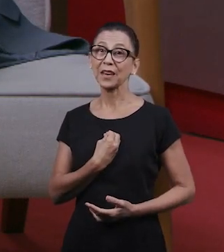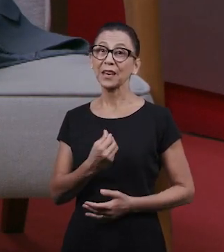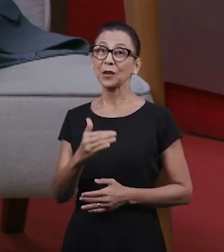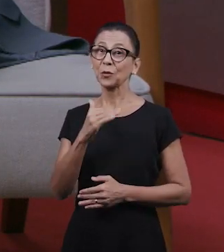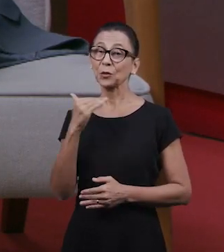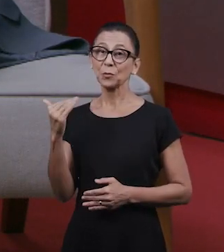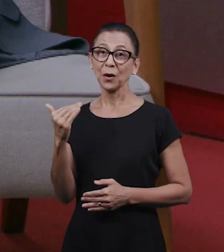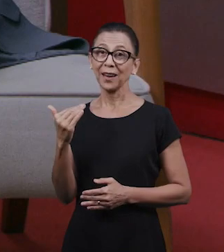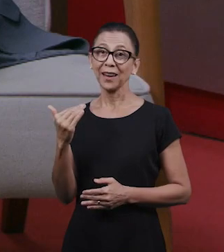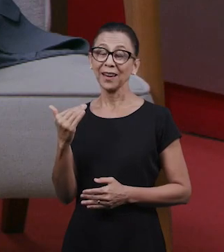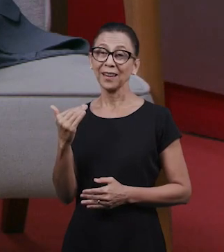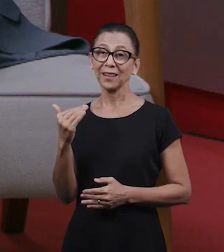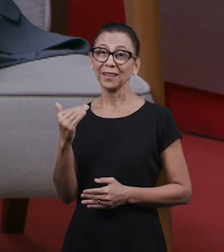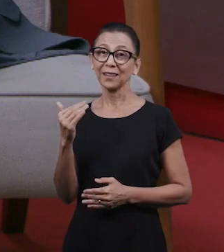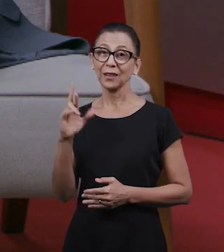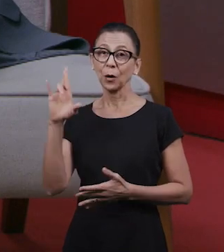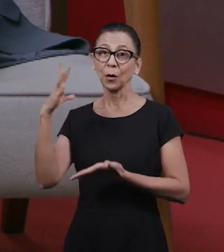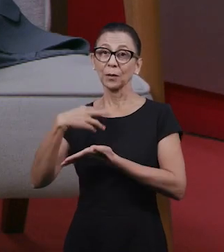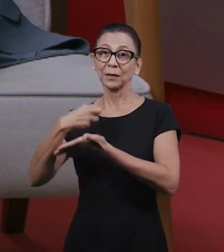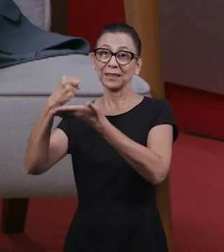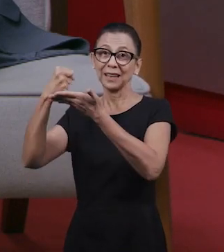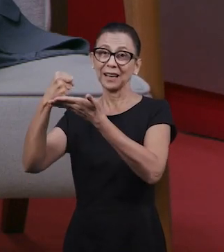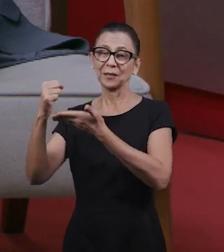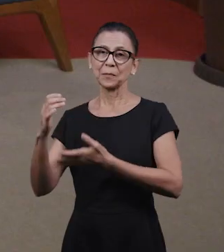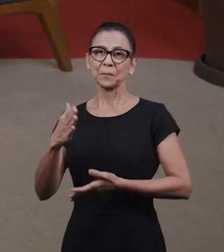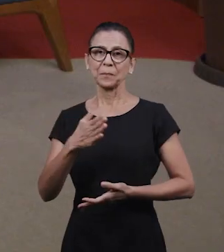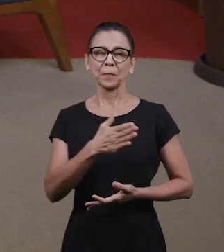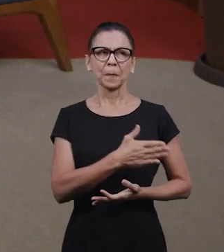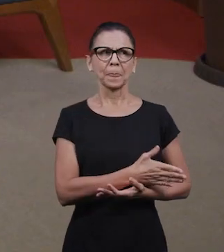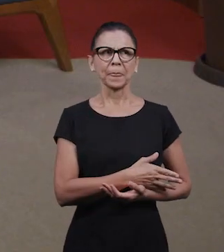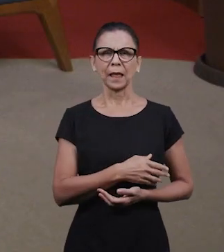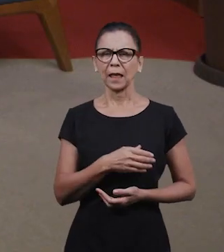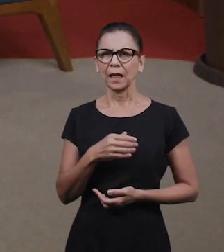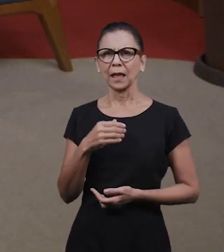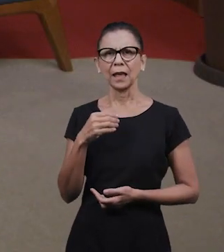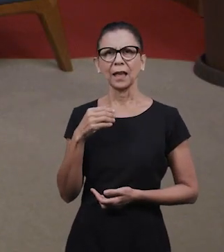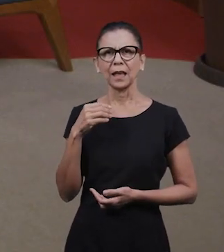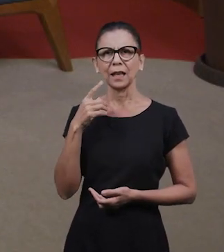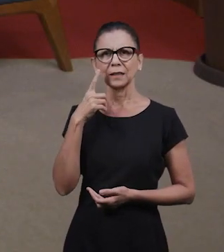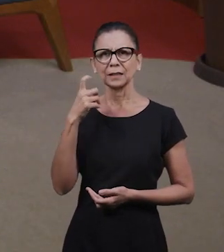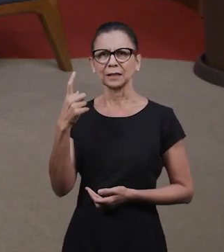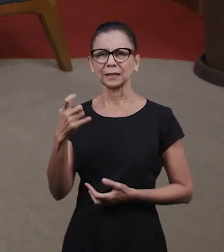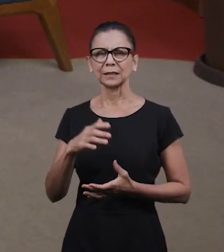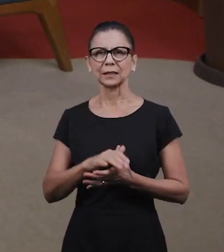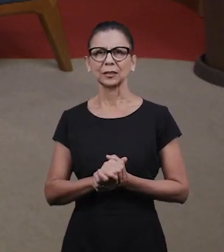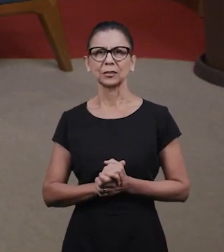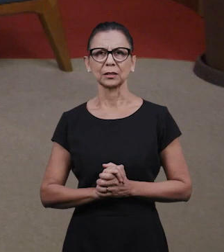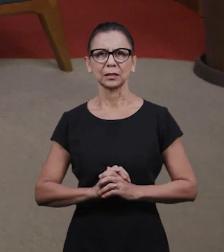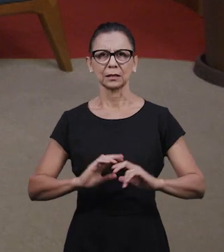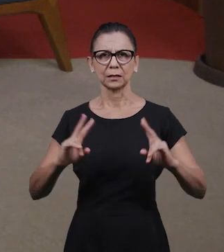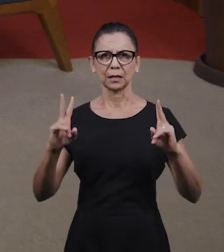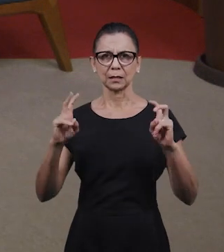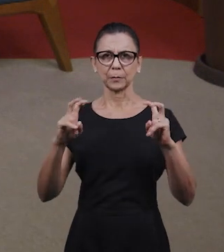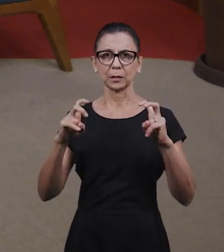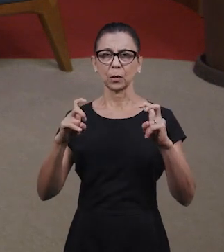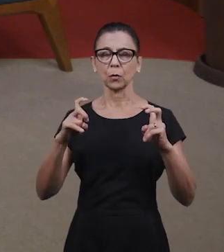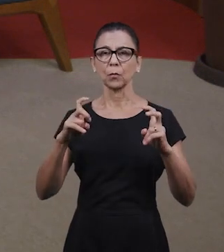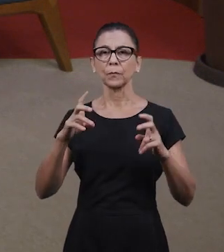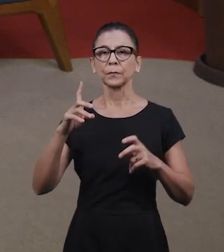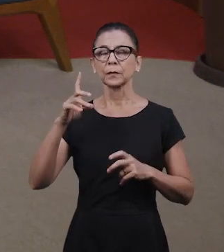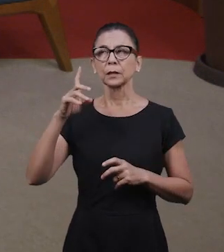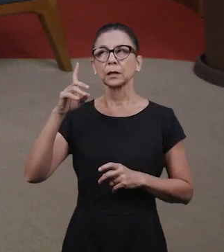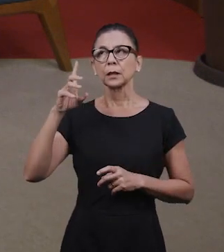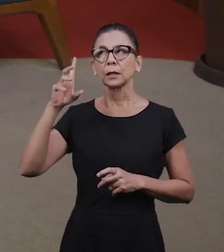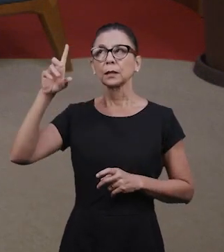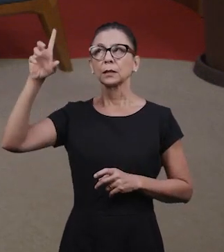avoir si nous continuons fidèles. C'est intéressant, cette expression, car Dieu a aimé le monde de telle